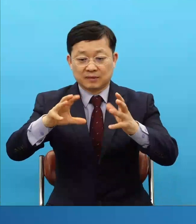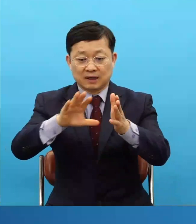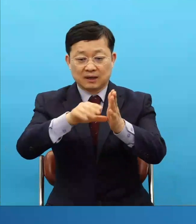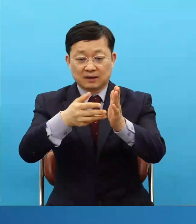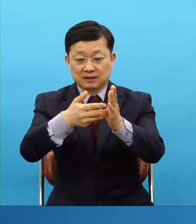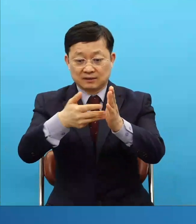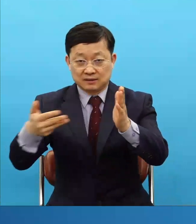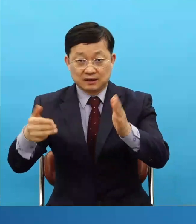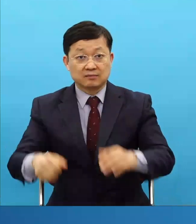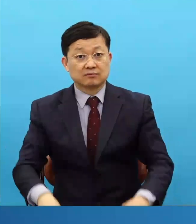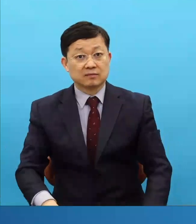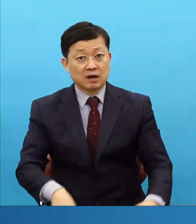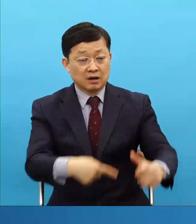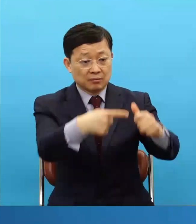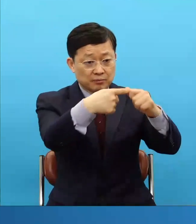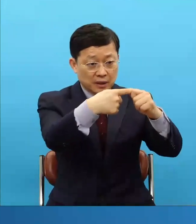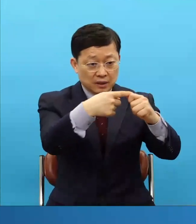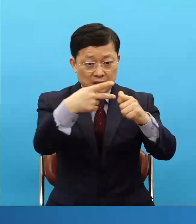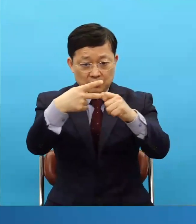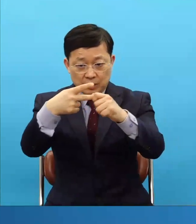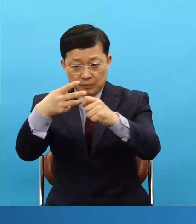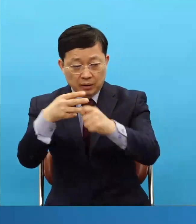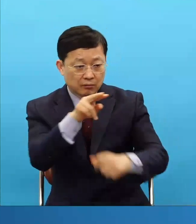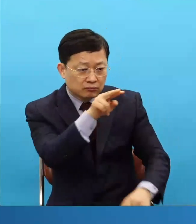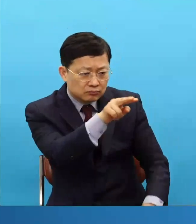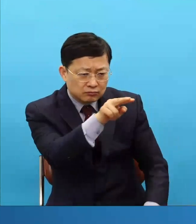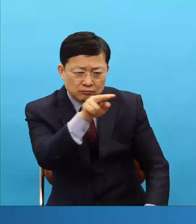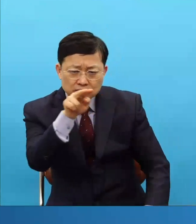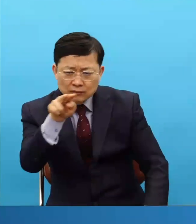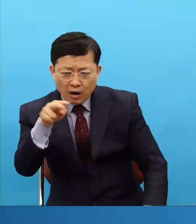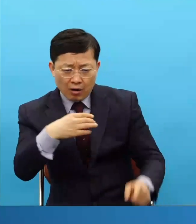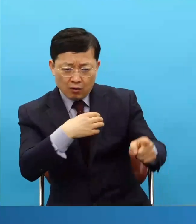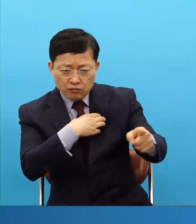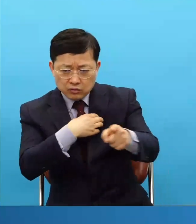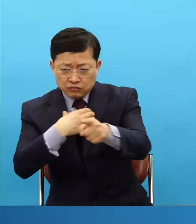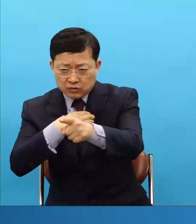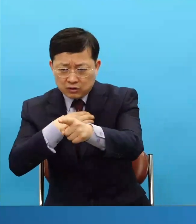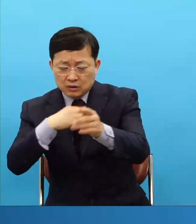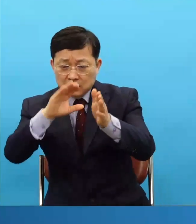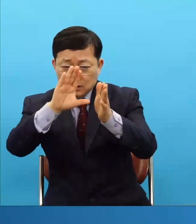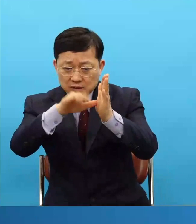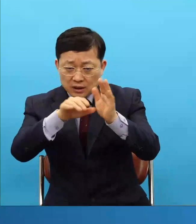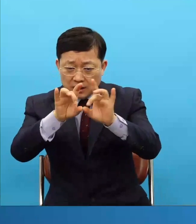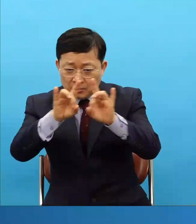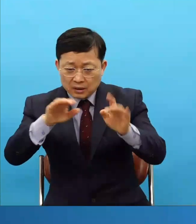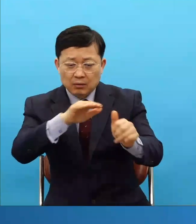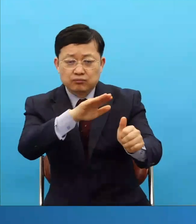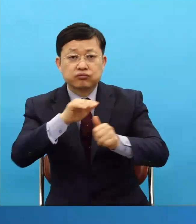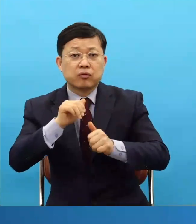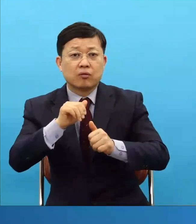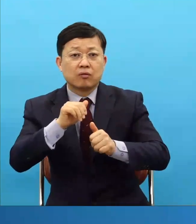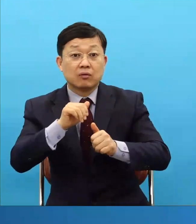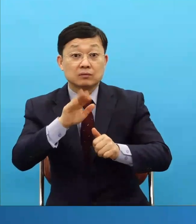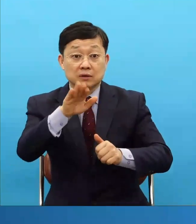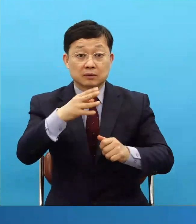자, 위기 때마다 불렀잖아요. Then 그렇죠? he called them every time there was crises. Isn't that so? 바벨론 시대, Age of